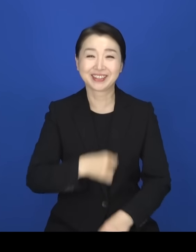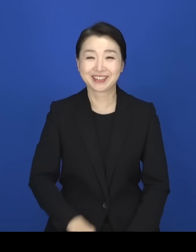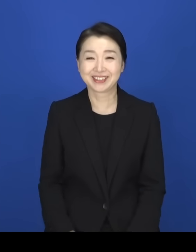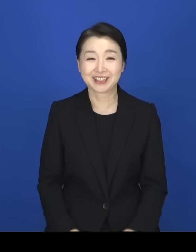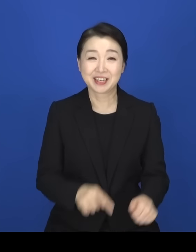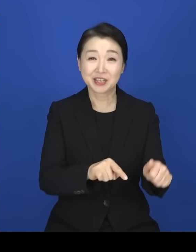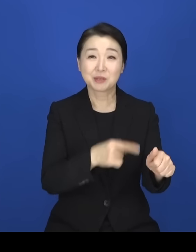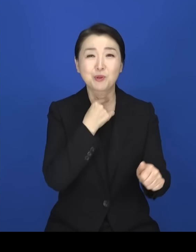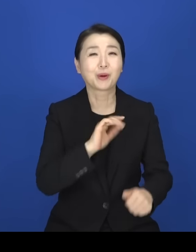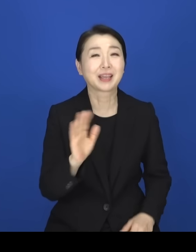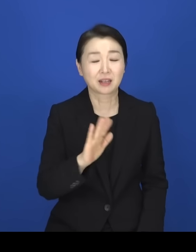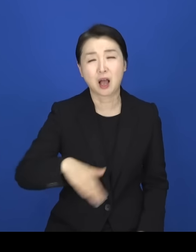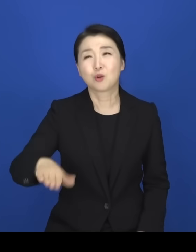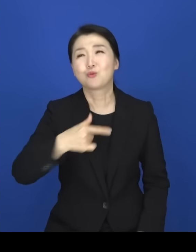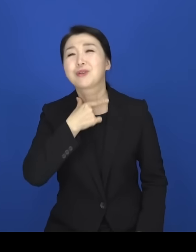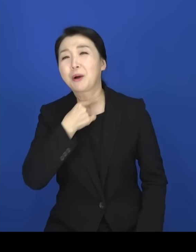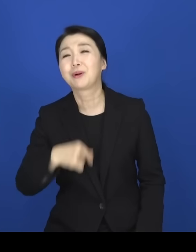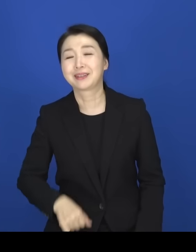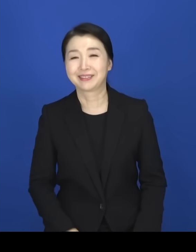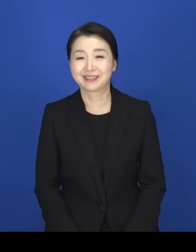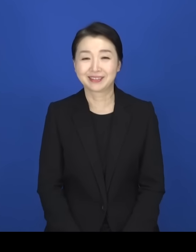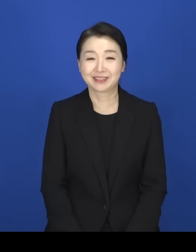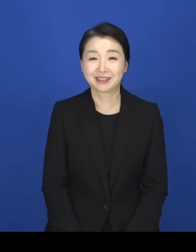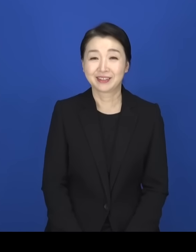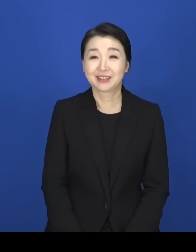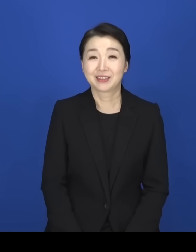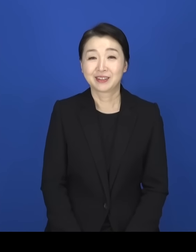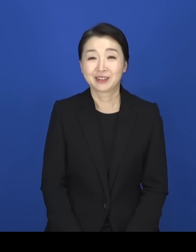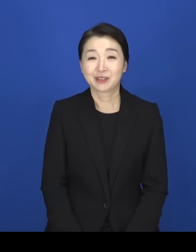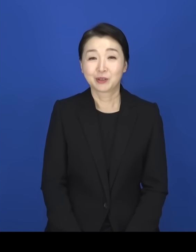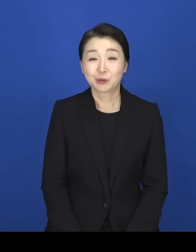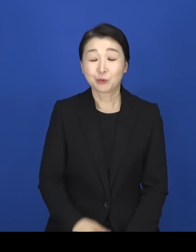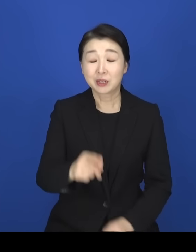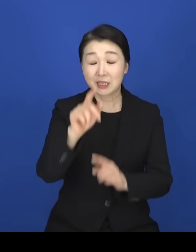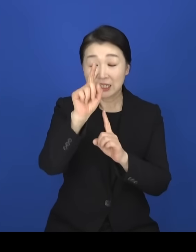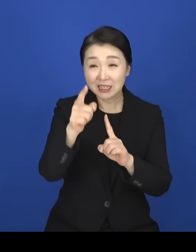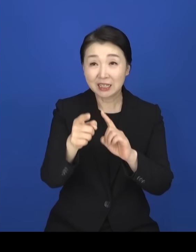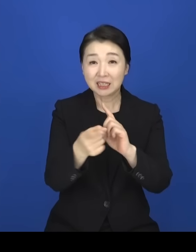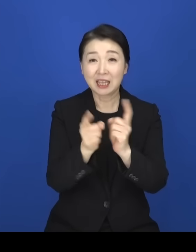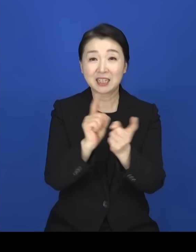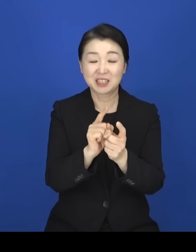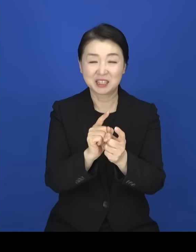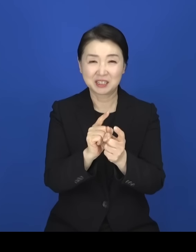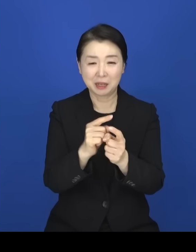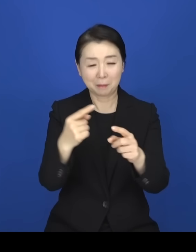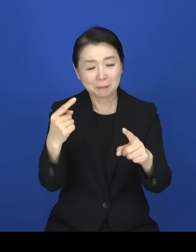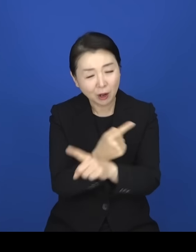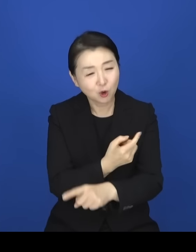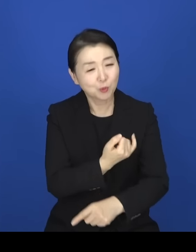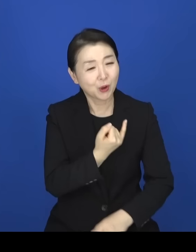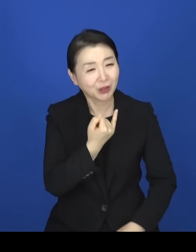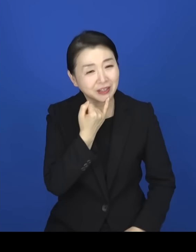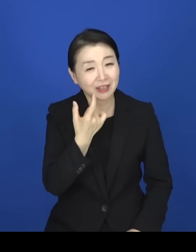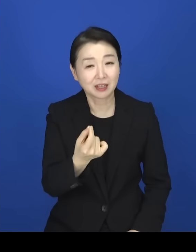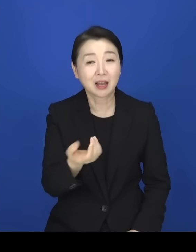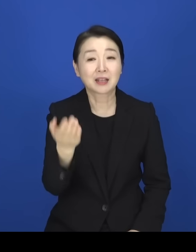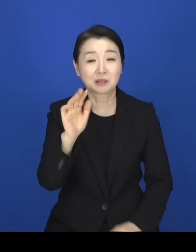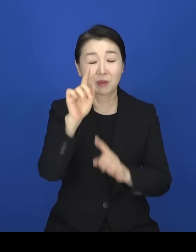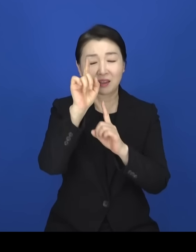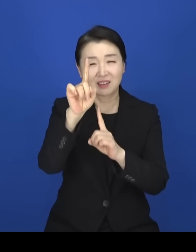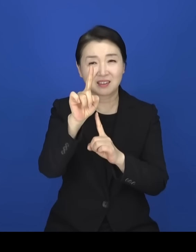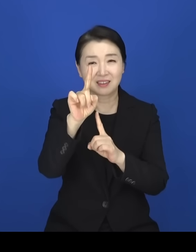이분이 그런 게 아니고. 이분이 그런 게 아니고. 우리는 은근 이제 좀 바꾸면 어떨까. 특히 내가. 근데 이제 이정수 골수 팬들이 이제